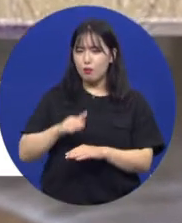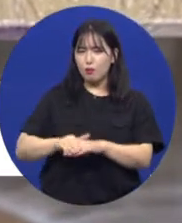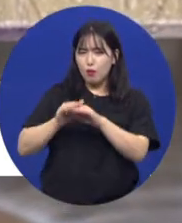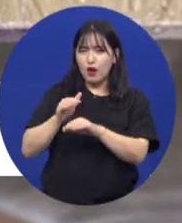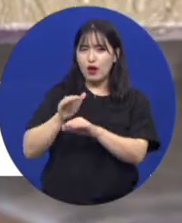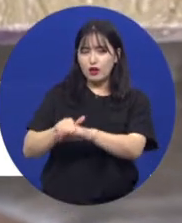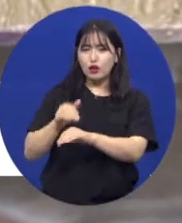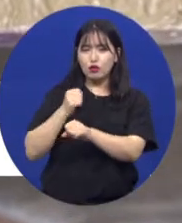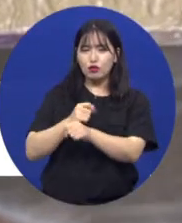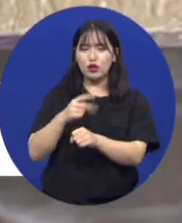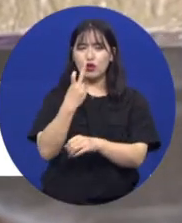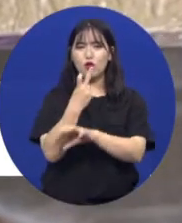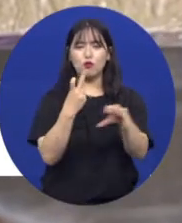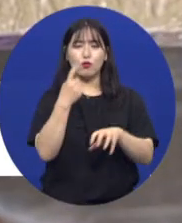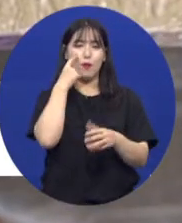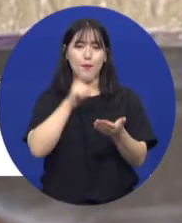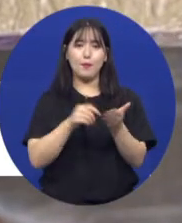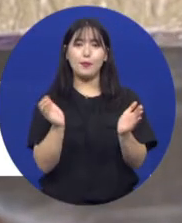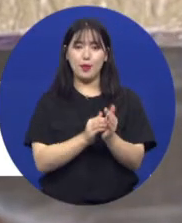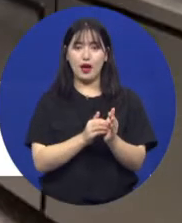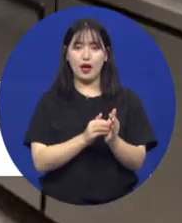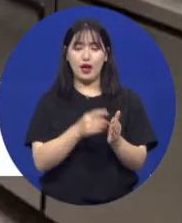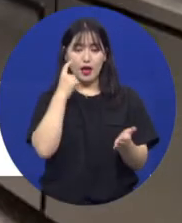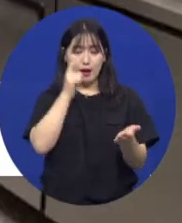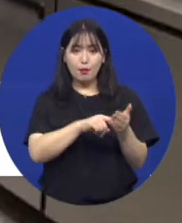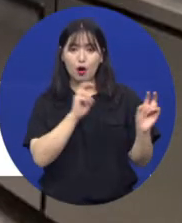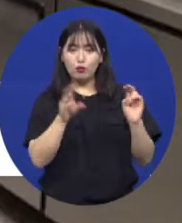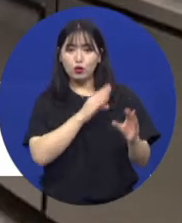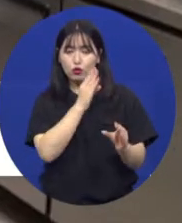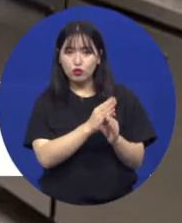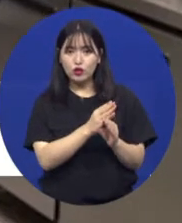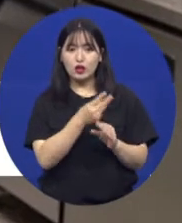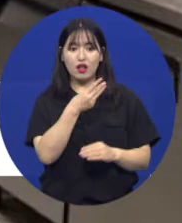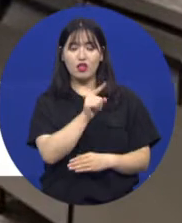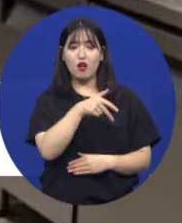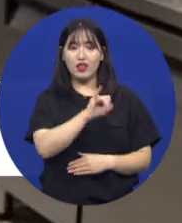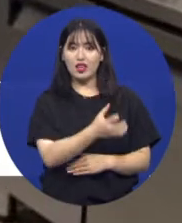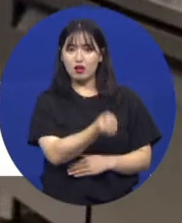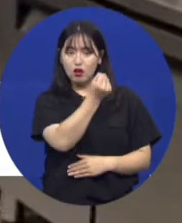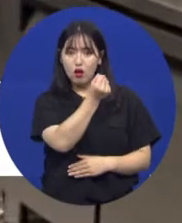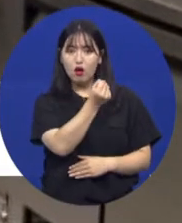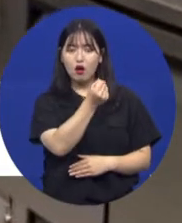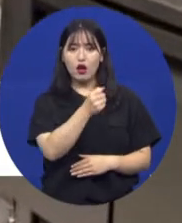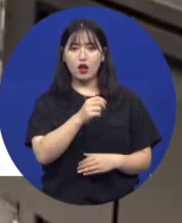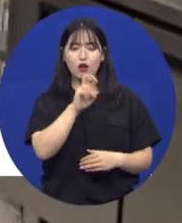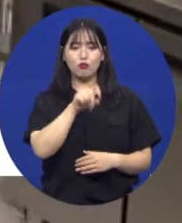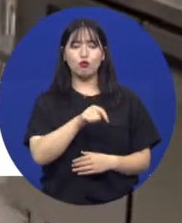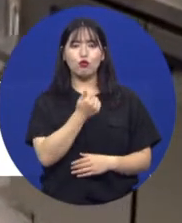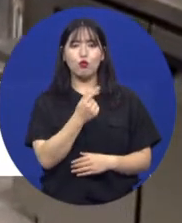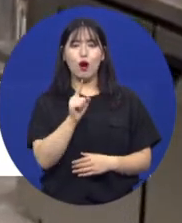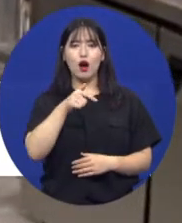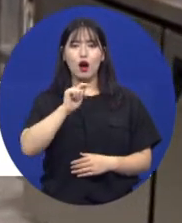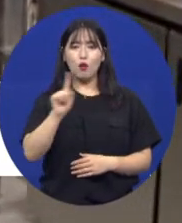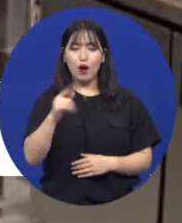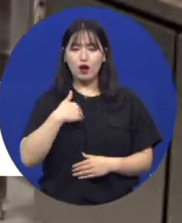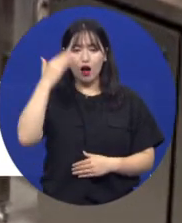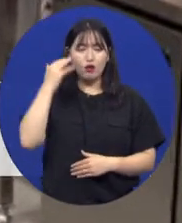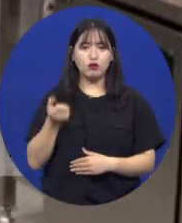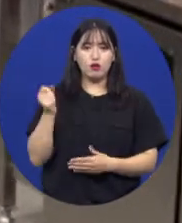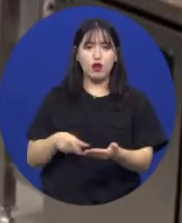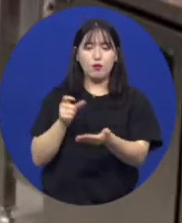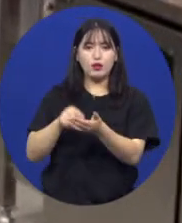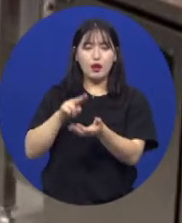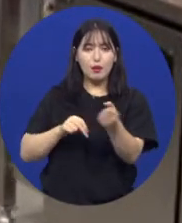12곳을 접하였습니다 적발된 업소 가운데는 터키산 반건조 무화과 를 국내산으로 표시의